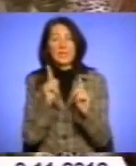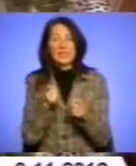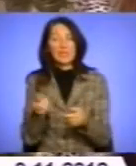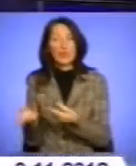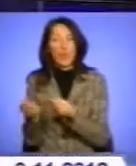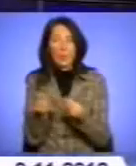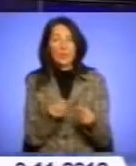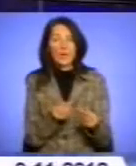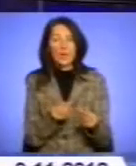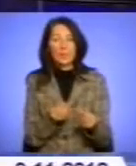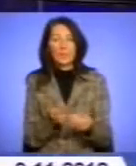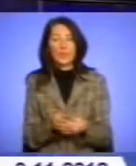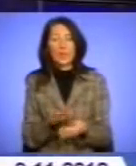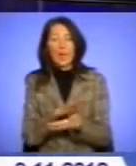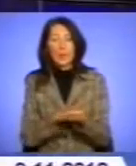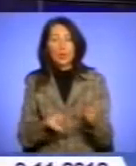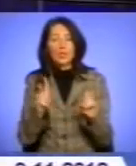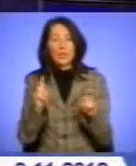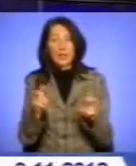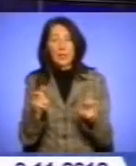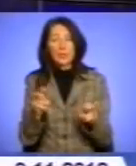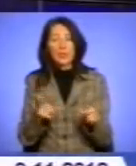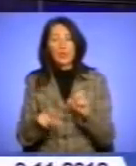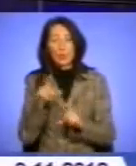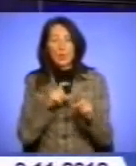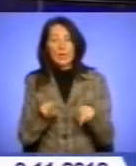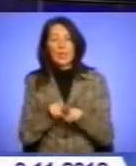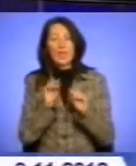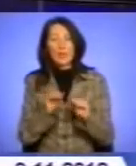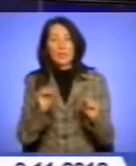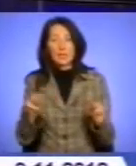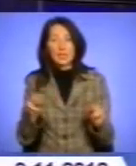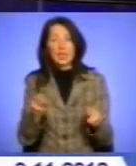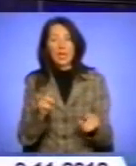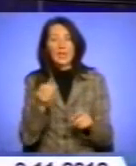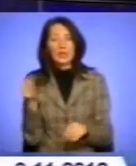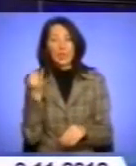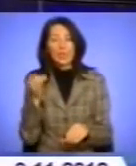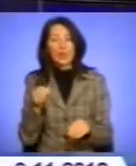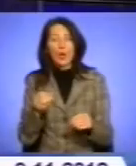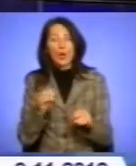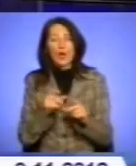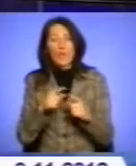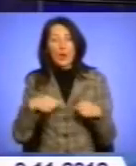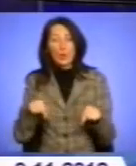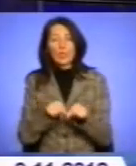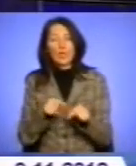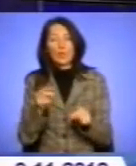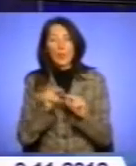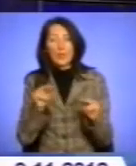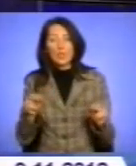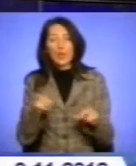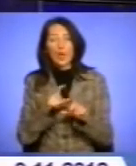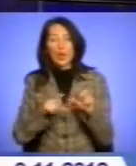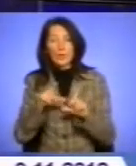впливає. І на продовження теми. Студенти та викладачі історичного факультету Тернопільського національного педагогічного університету імені